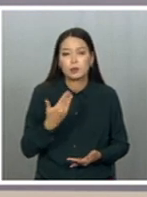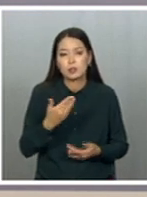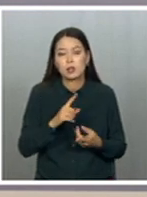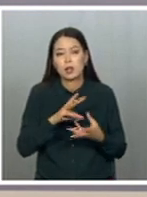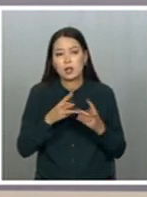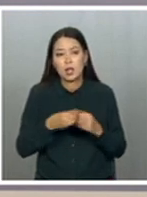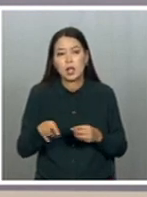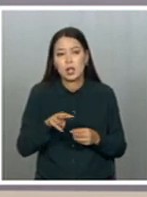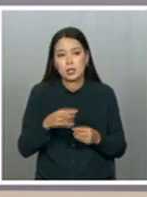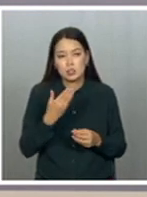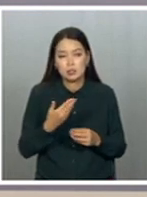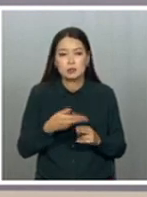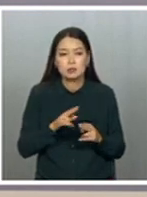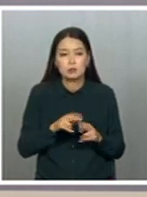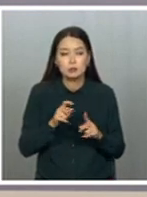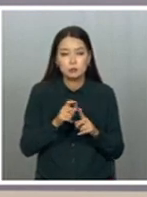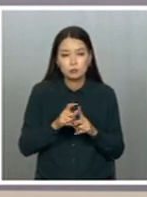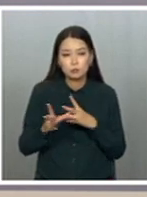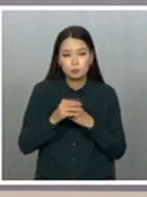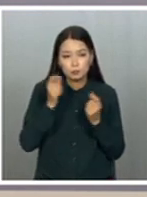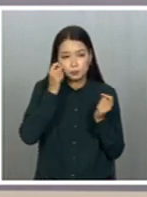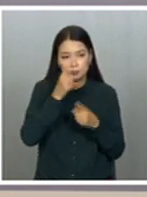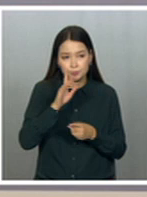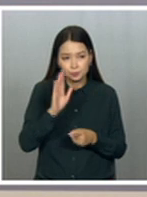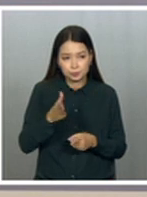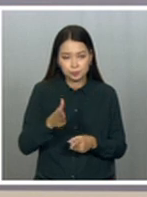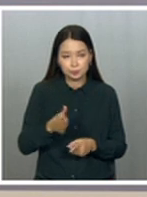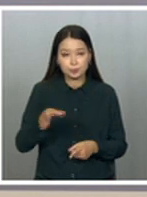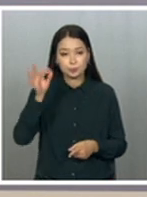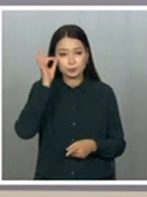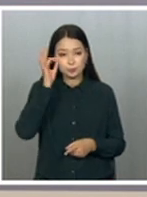әдеби теориялық ұғымдарды бір қайталап еске түсіріп